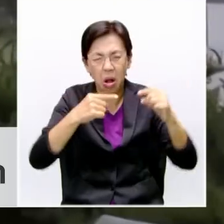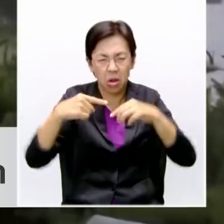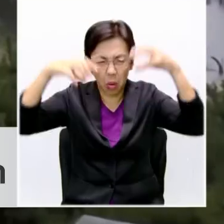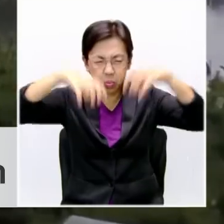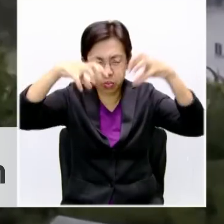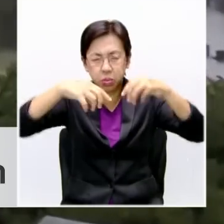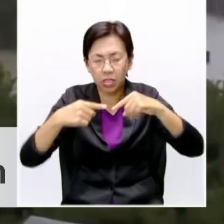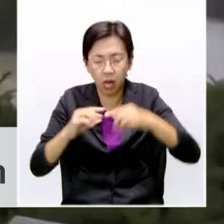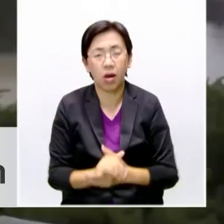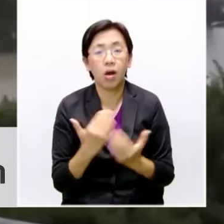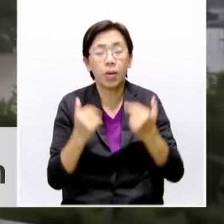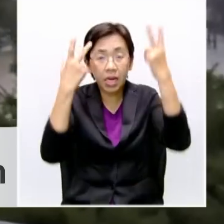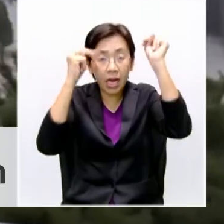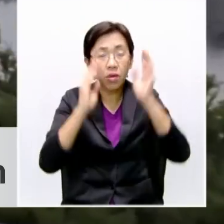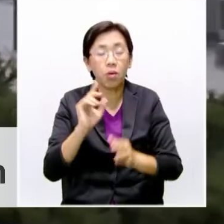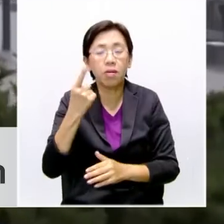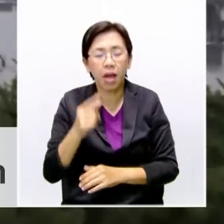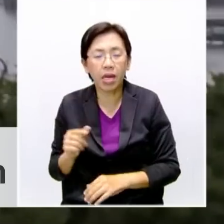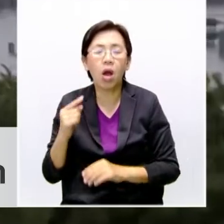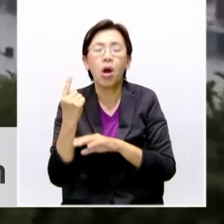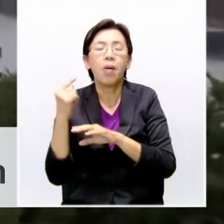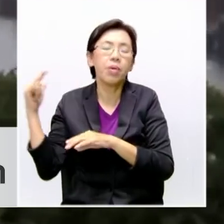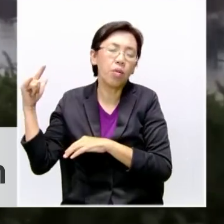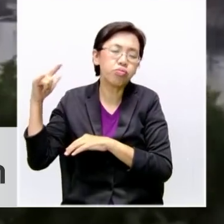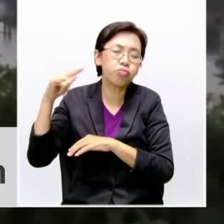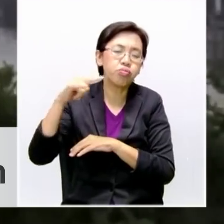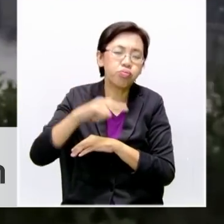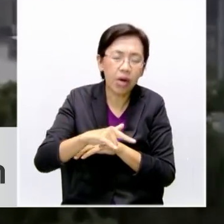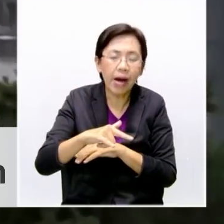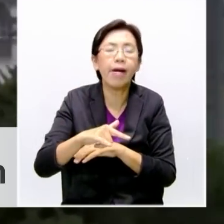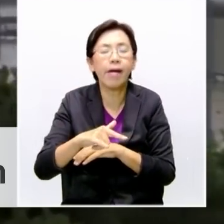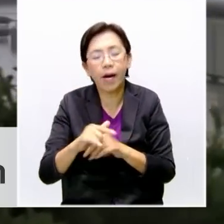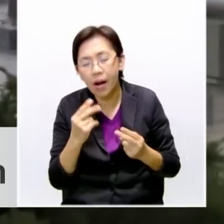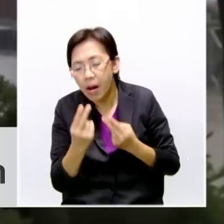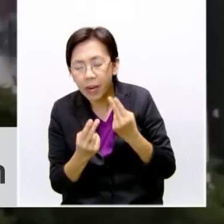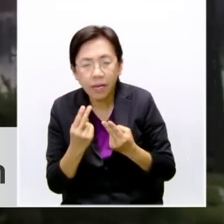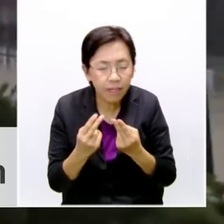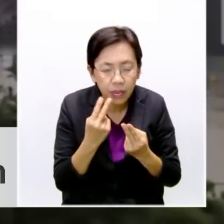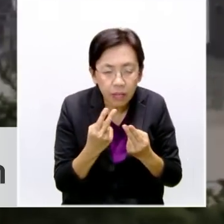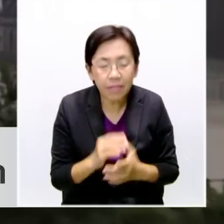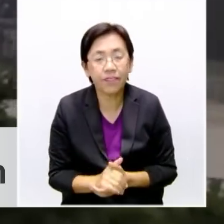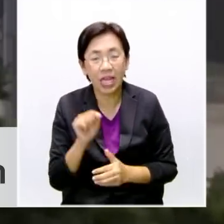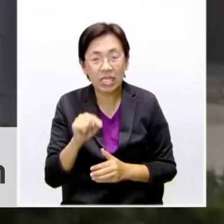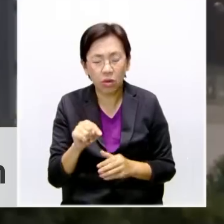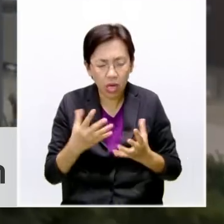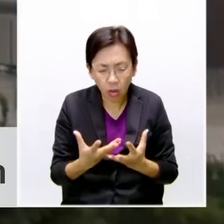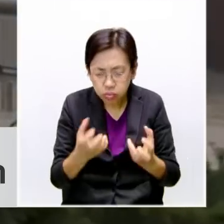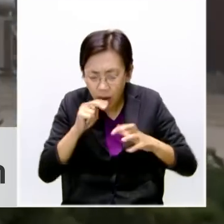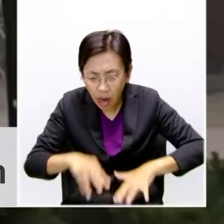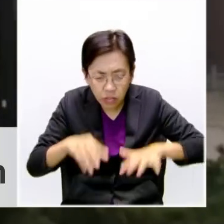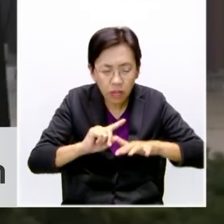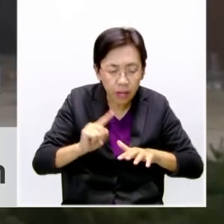ากำลังเดินทางลงพื้นที่เมืองโอ๊คแลนด์ด้วยเครื่องบินของกองทัพนิวซีแลนด์ไปตรวจสอบความเสียหายที่เกิดขึ้นด้วยตนเอง